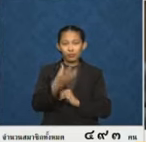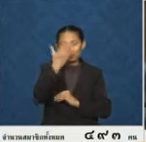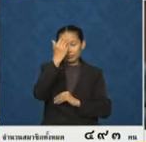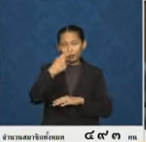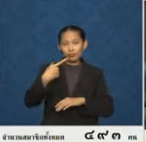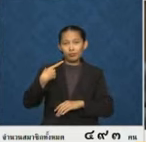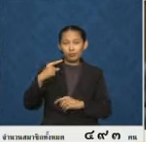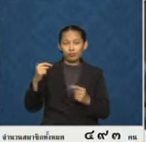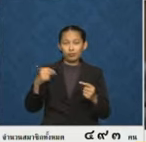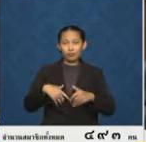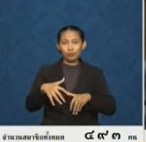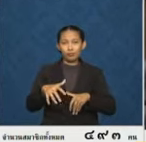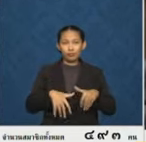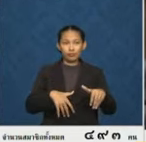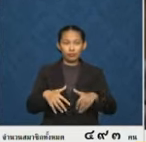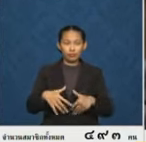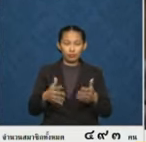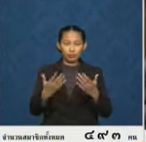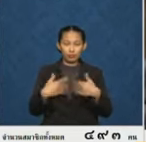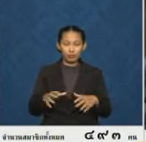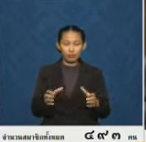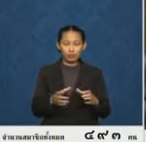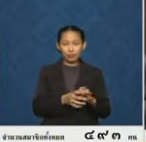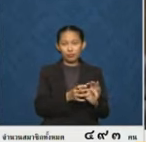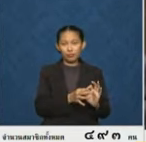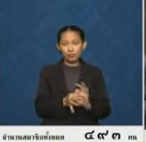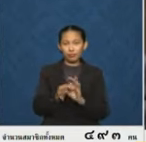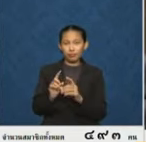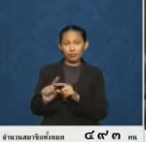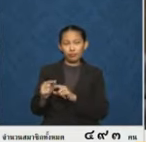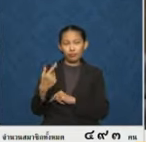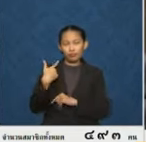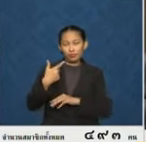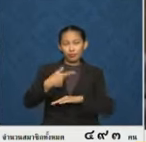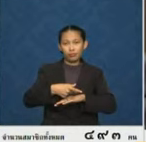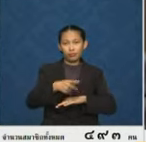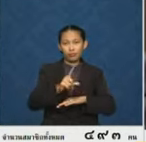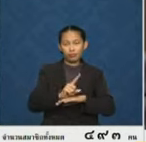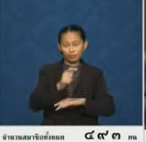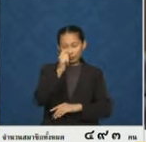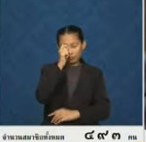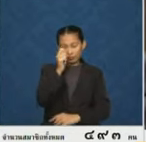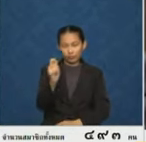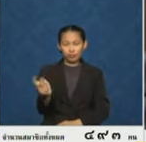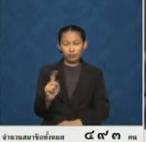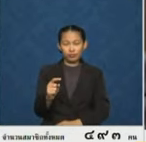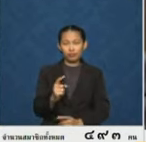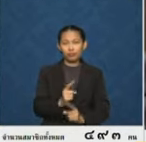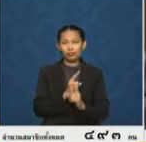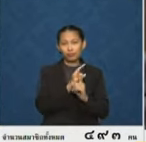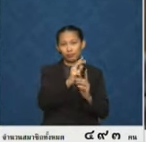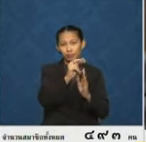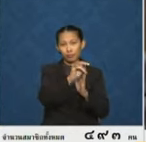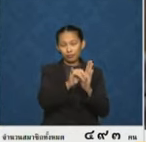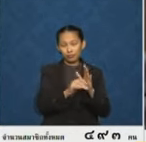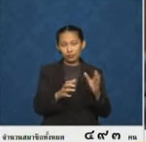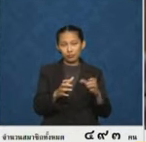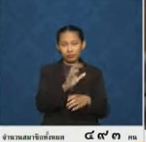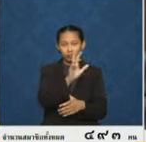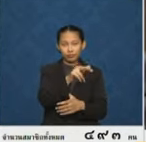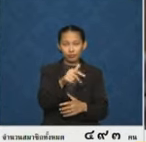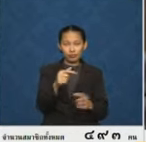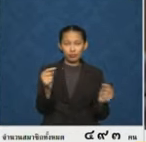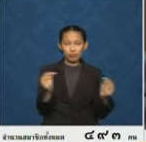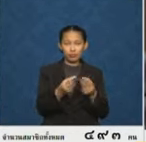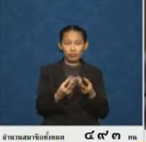พี่น้องประชาชนและหน่วยงานที่เกี่ยวข้องท่านประธานสที่เคารพครับตามนโยบายของพรรคเพื่อไทยเรื่อง